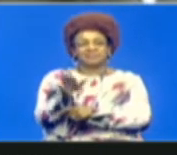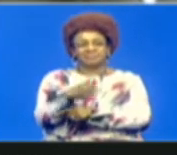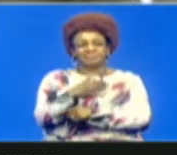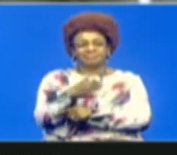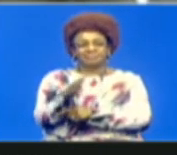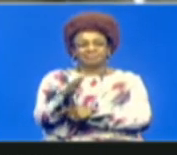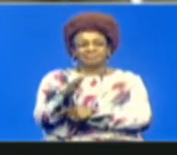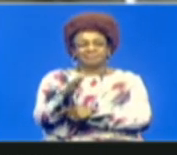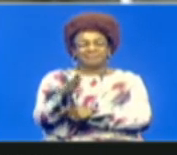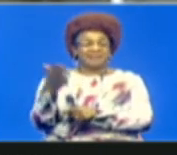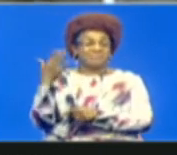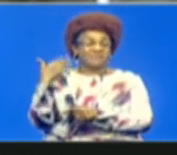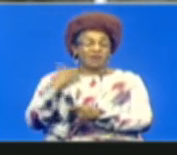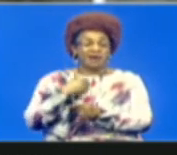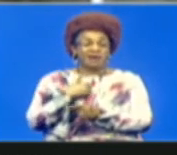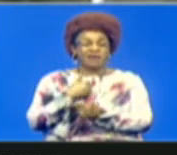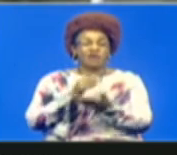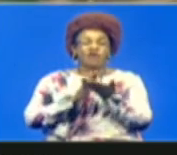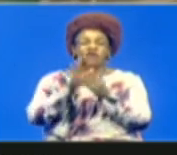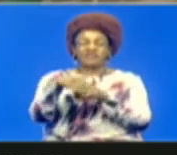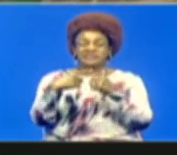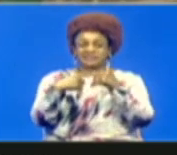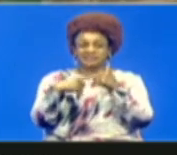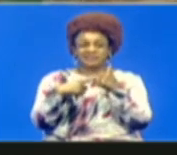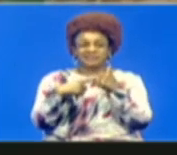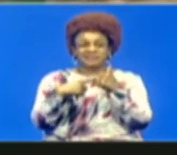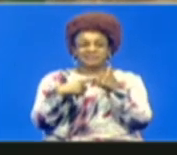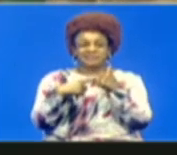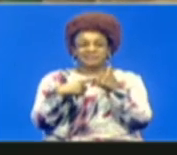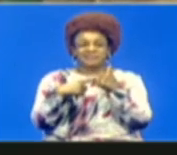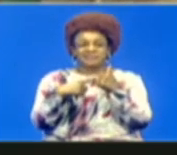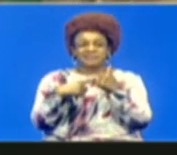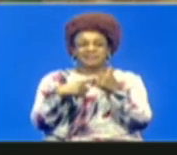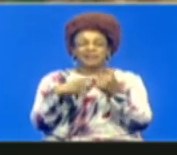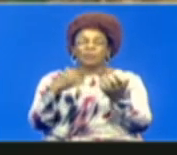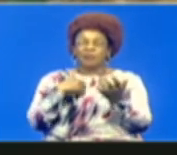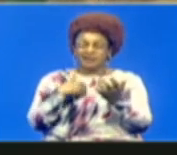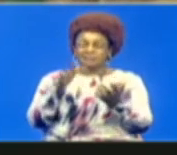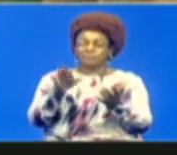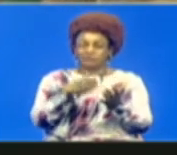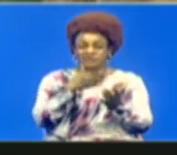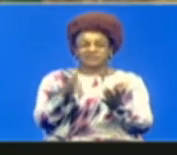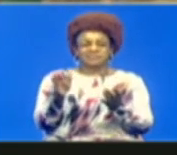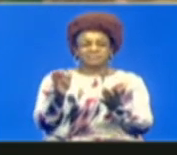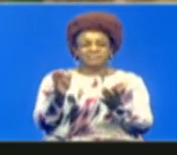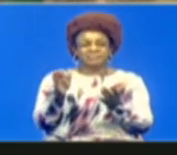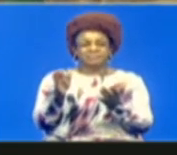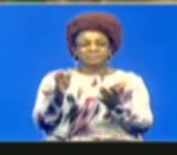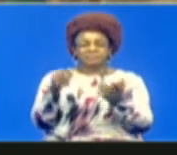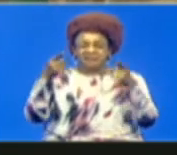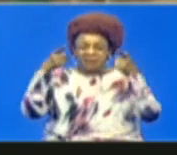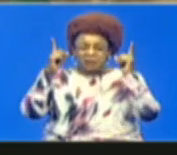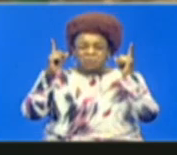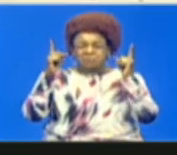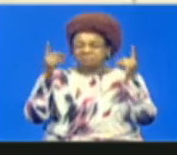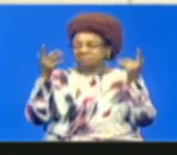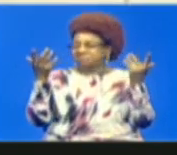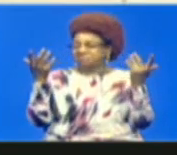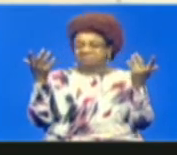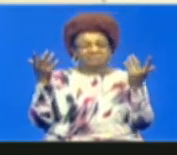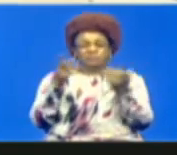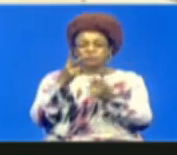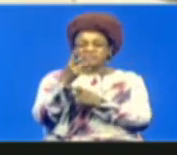Nilikuwa na ng'ombe zingine zaidi ya sita kwa mamangu. Hatukuwa tumefunga muziki na nini. Na hao ng'ombe yani hawaku yani wanafika more than